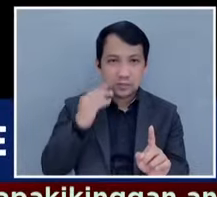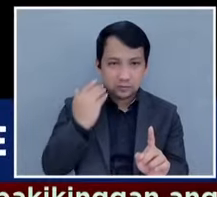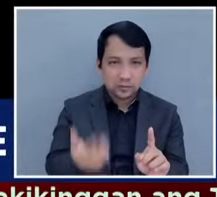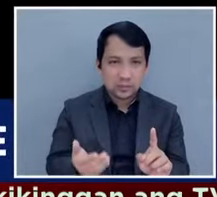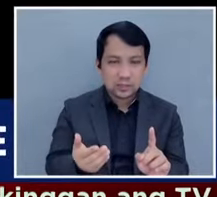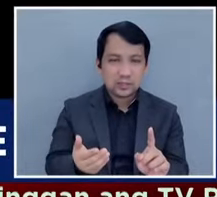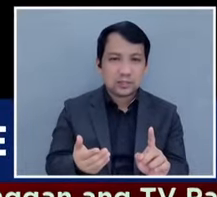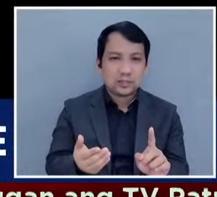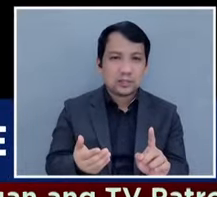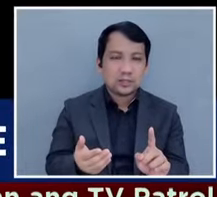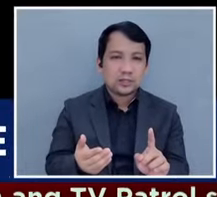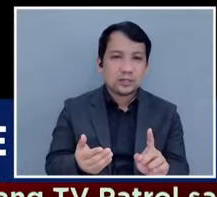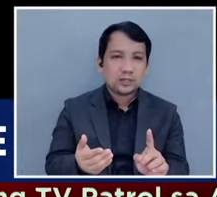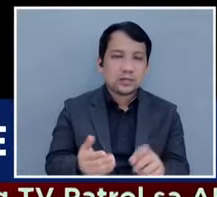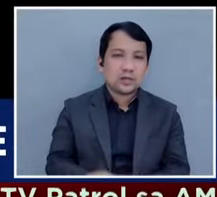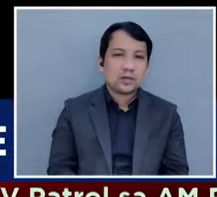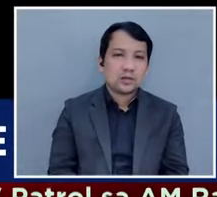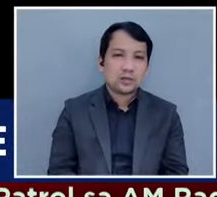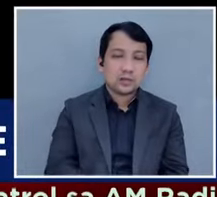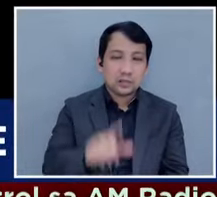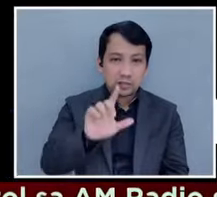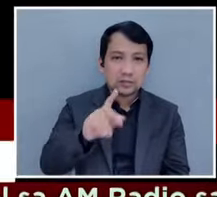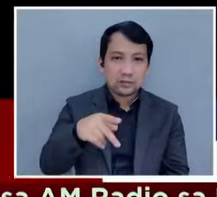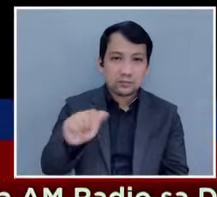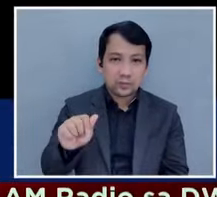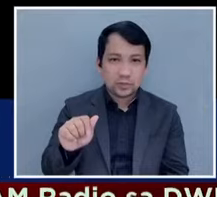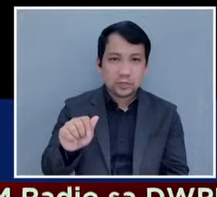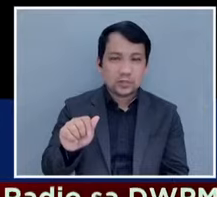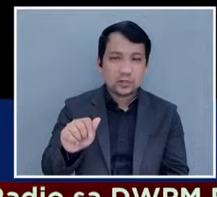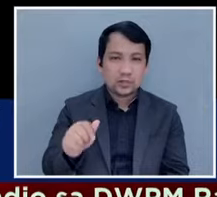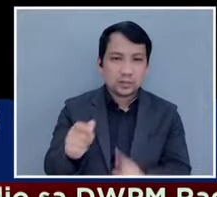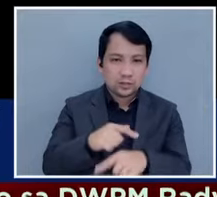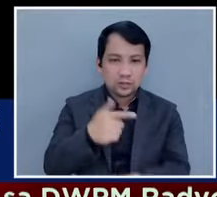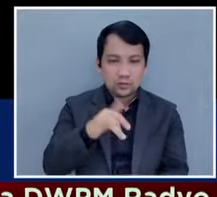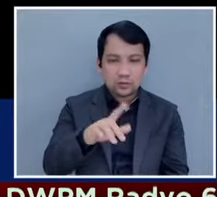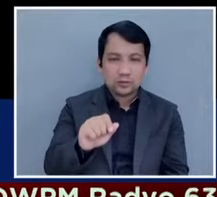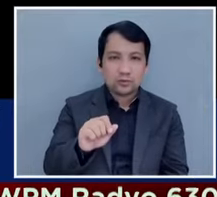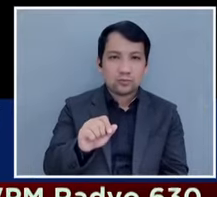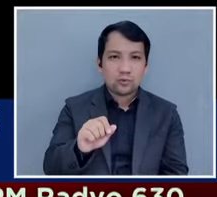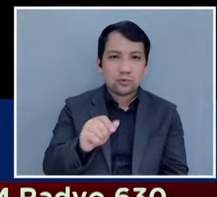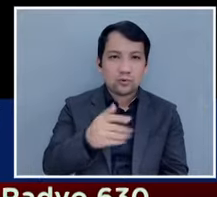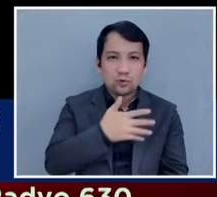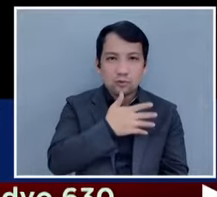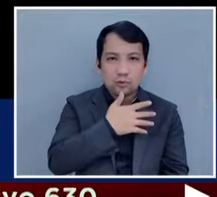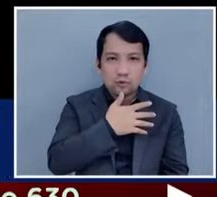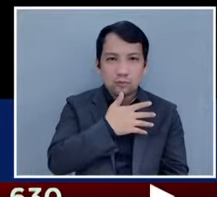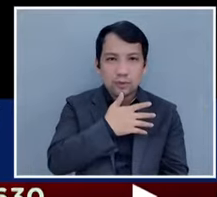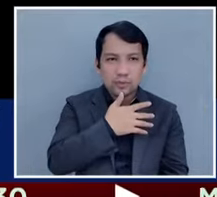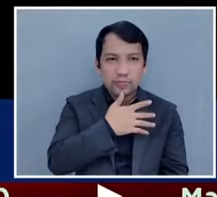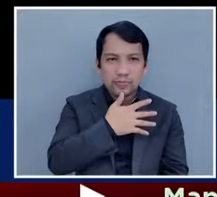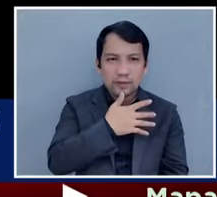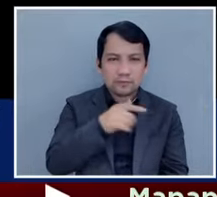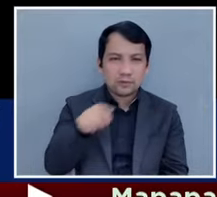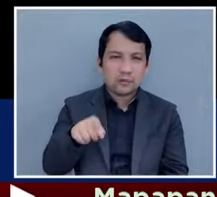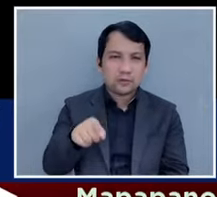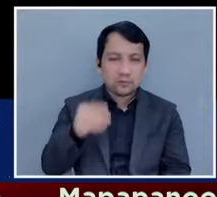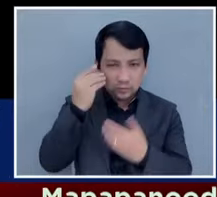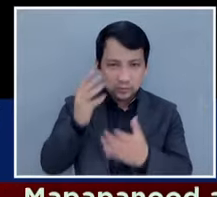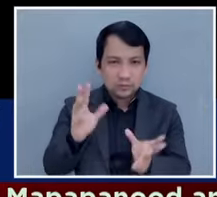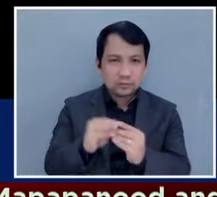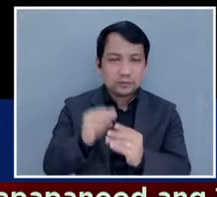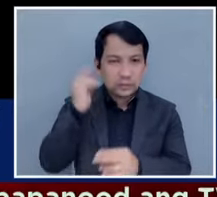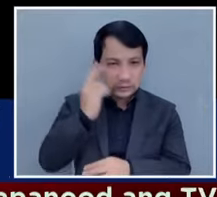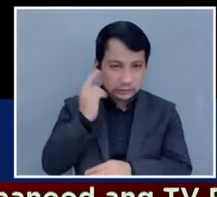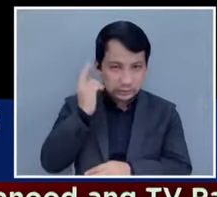ng UAE. Sang low pressure area mula sa Gulf of Oman at 7 cloud seeding operations ang tinuturong dahilan